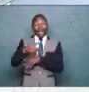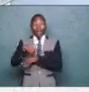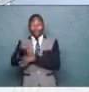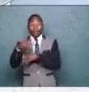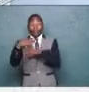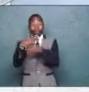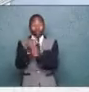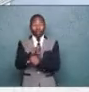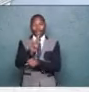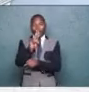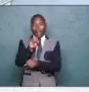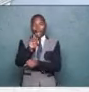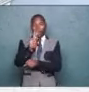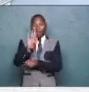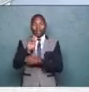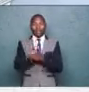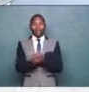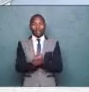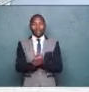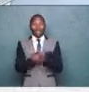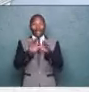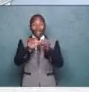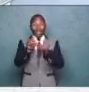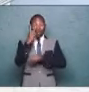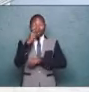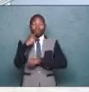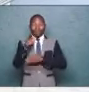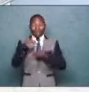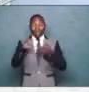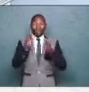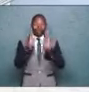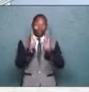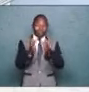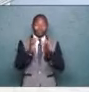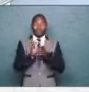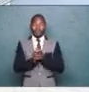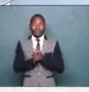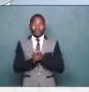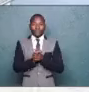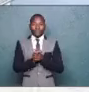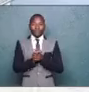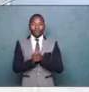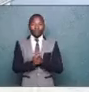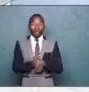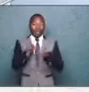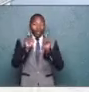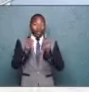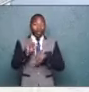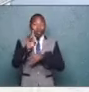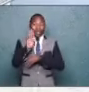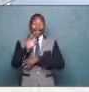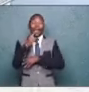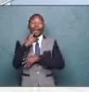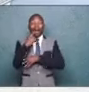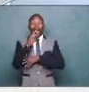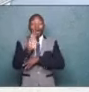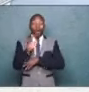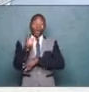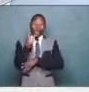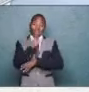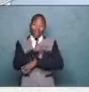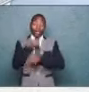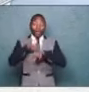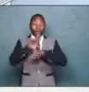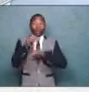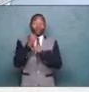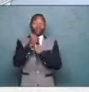ku National Registration Bureau akatenge umboni kuti analembetsa mkaundula. Kwa amene ziphaso zawo za unzika zinatha